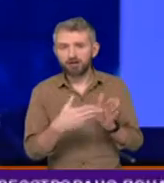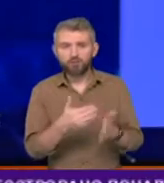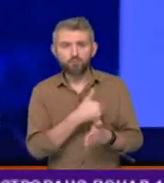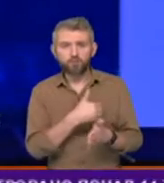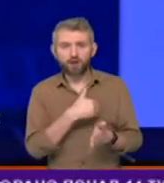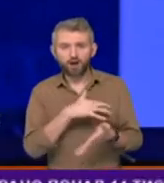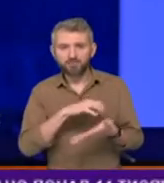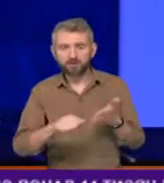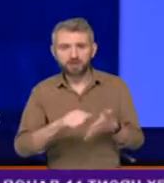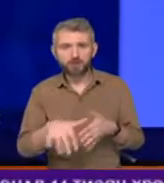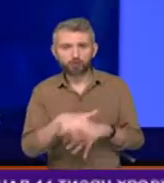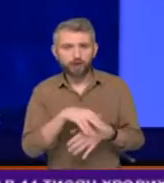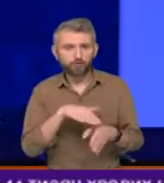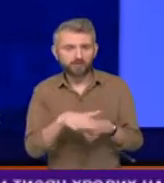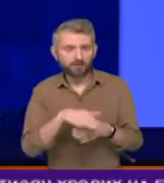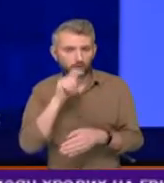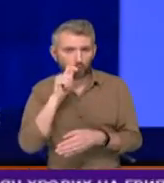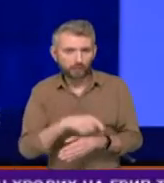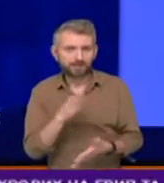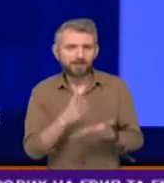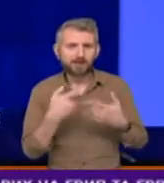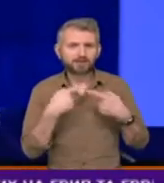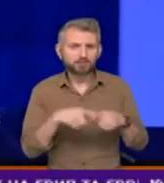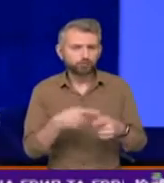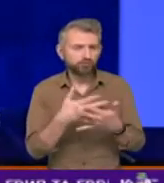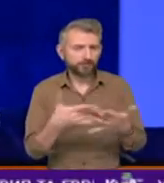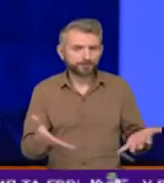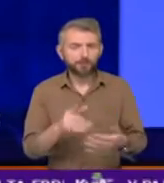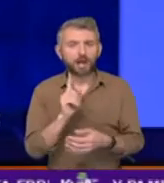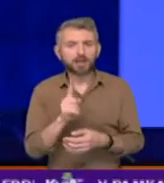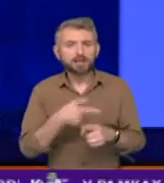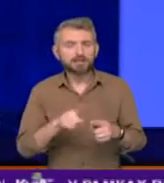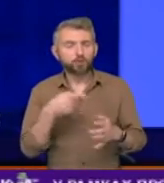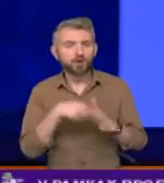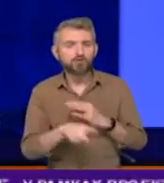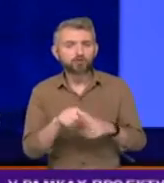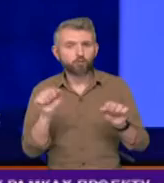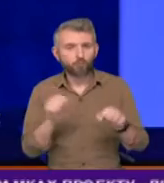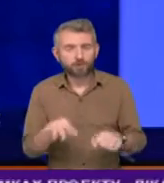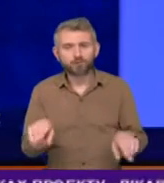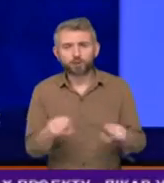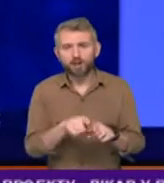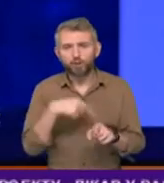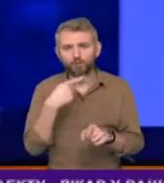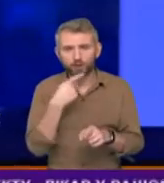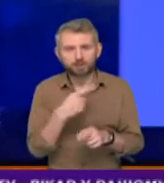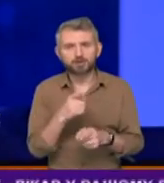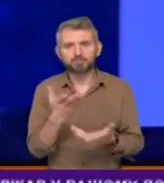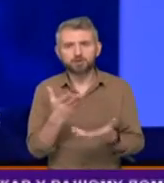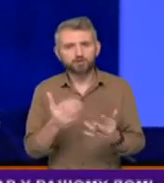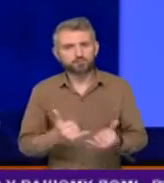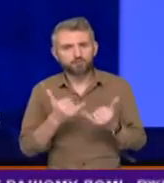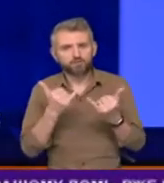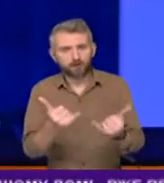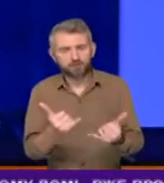України відповідна. Ну, хоча є і технологічні інші варіанти. Але це означає, що можна про такі речі говорити з певним пієтетом, з